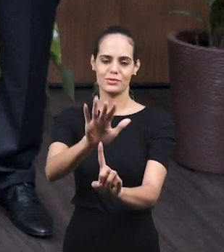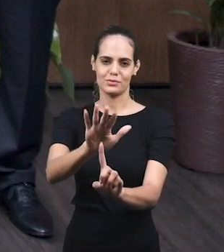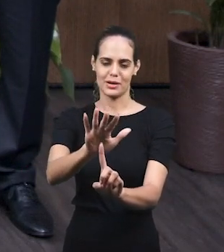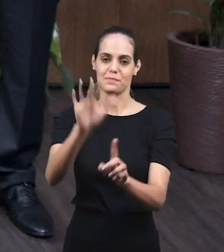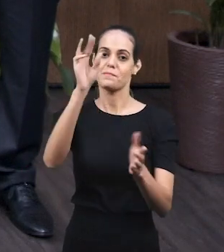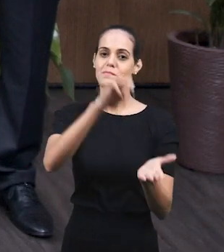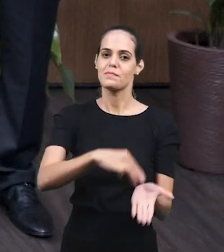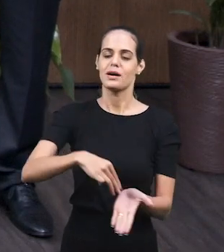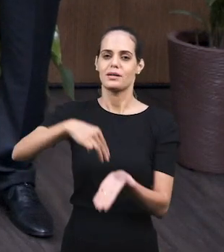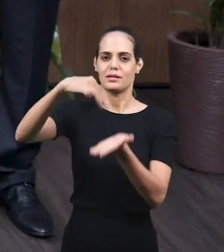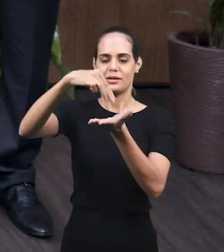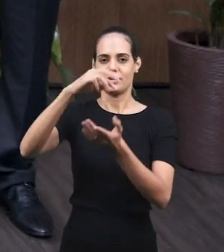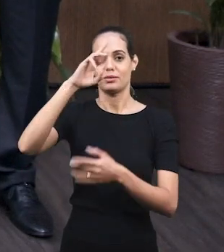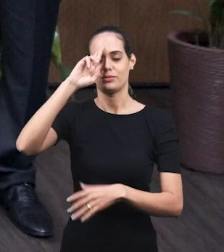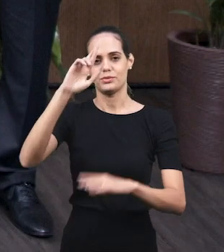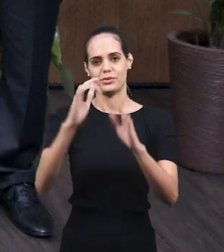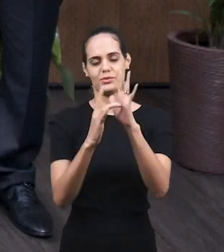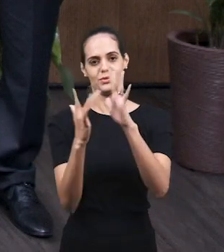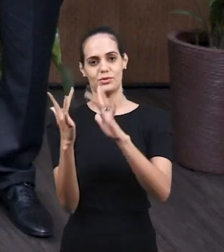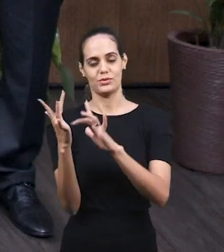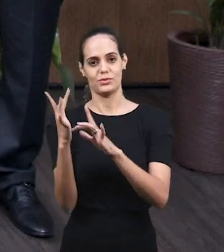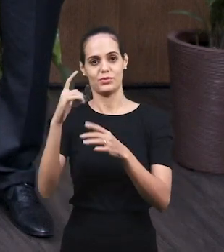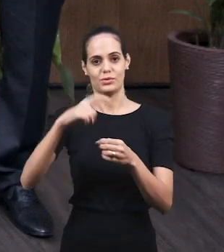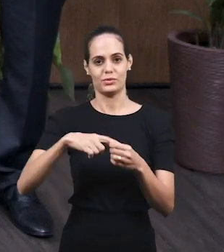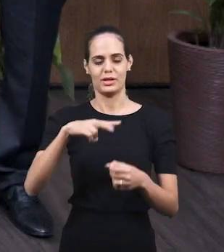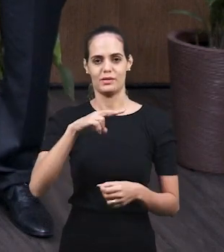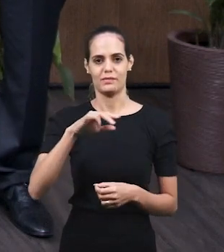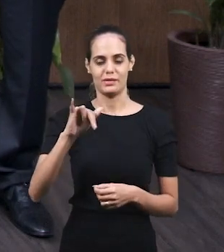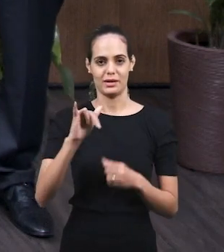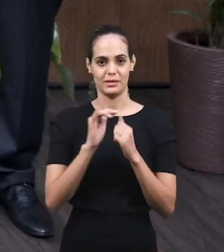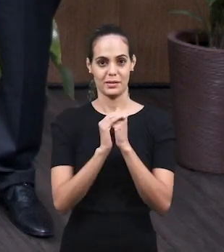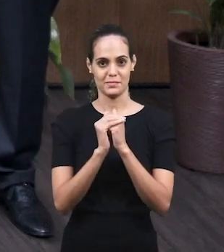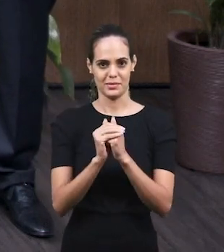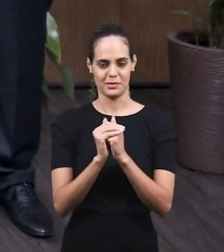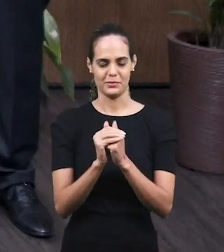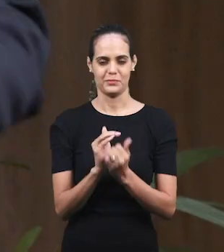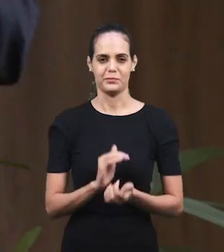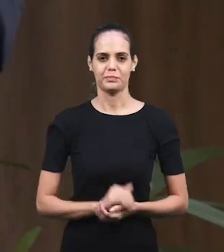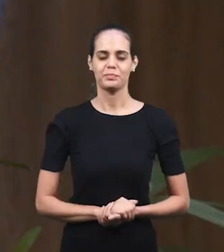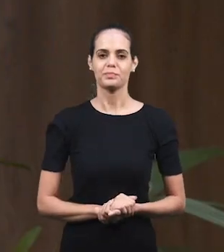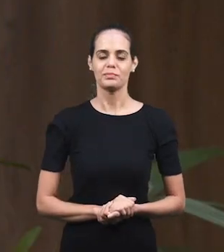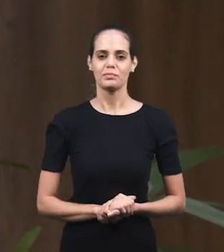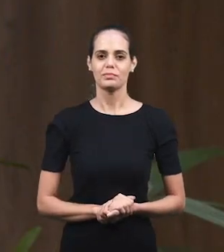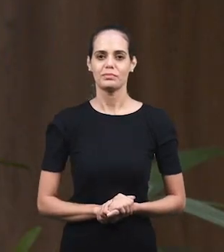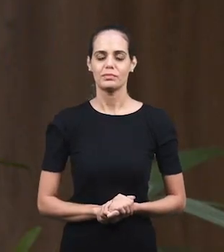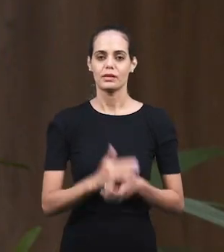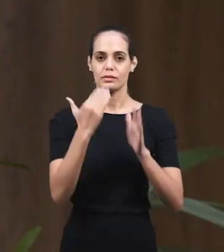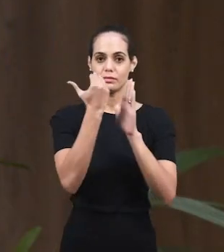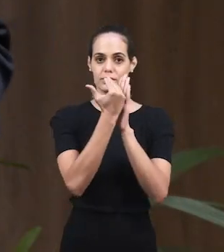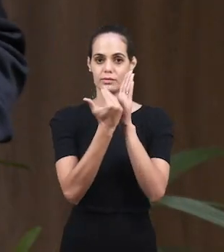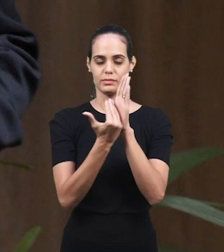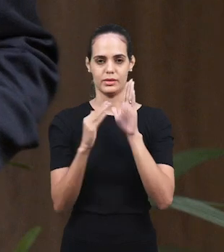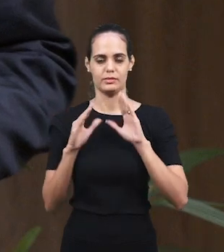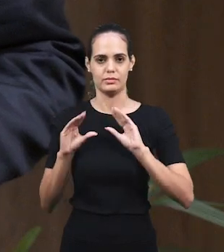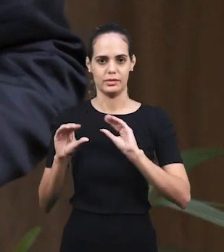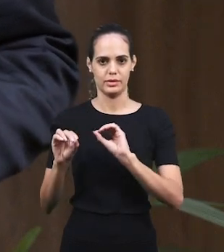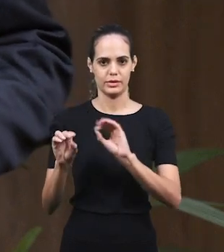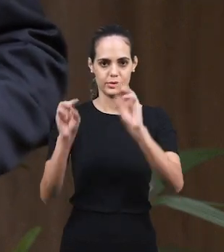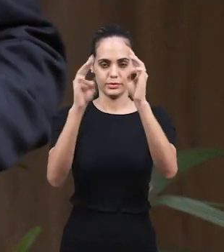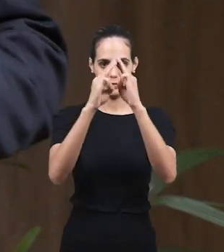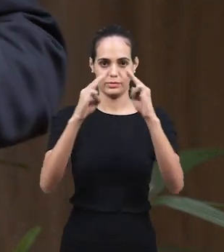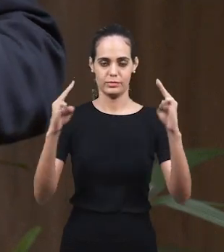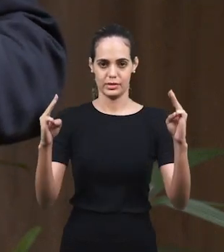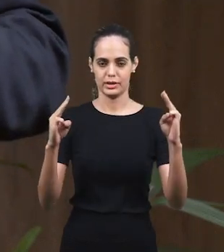à répondre à chacun de nous de sa miséricorde. Maranatha, le Seigneur Jésus vient.